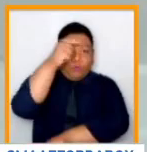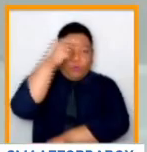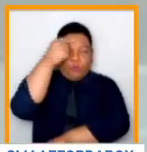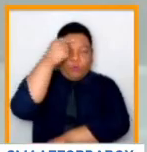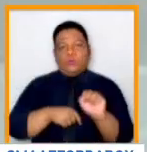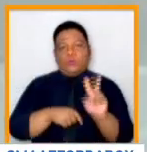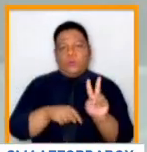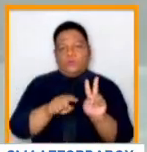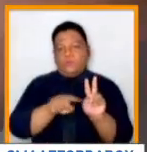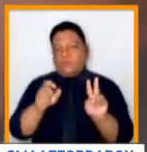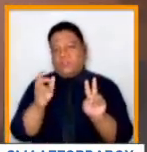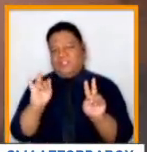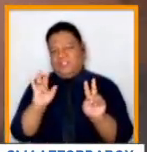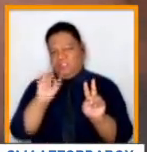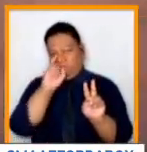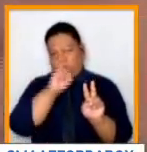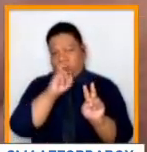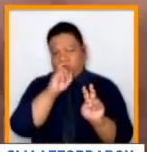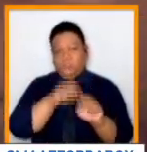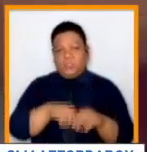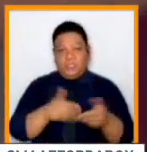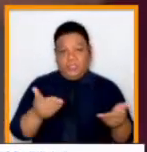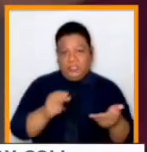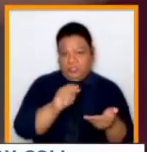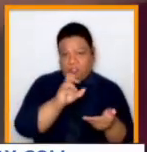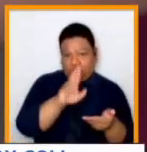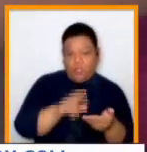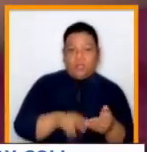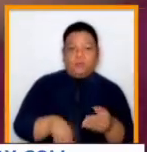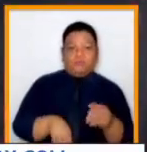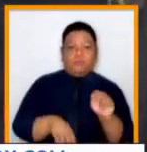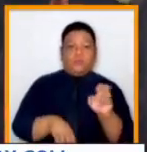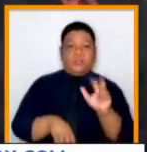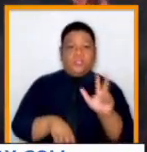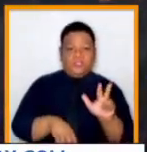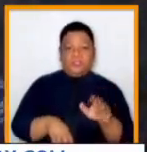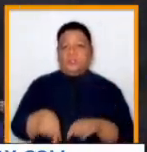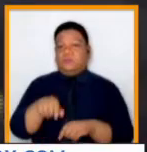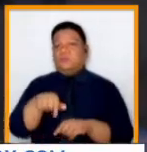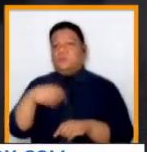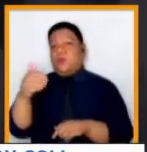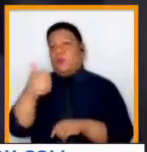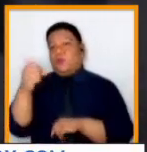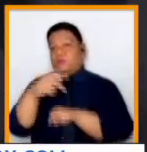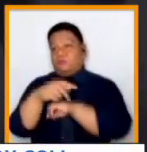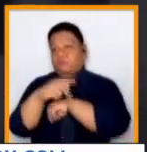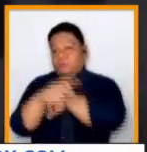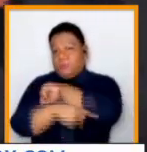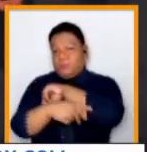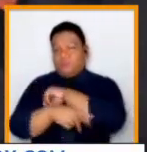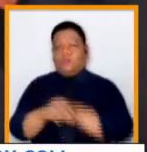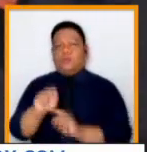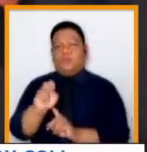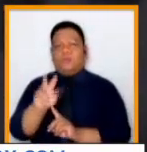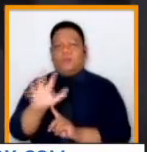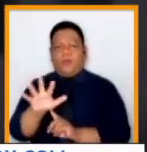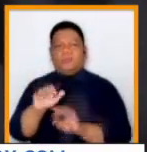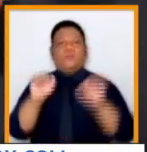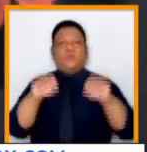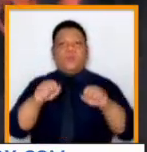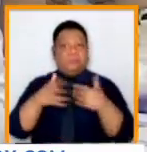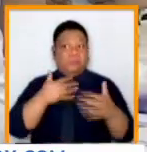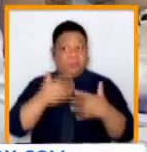Manila, habang November 5 sa nalalabing bahagi ng bansa. Ayon kay Health Undersecretary Mirna Cabotaje, ang mga batang walang karamdaman